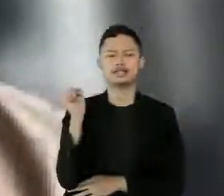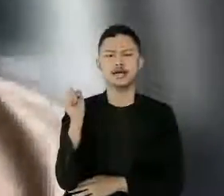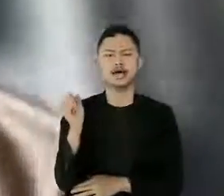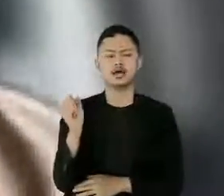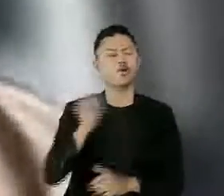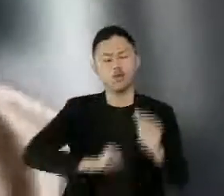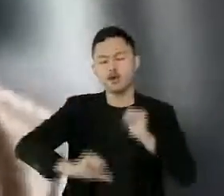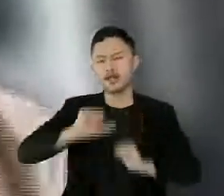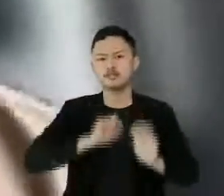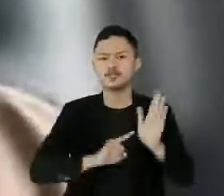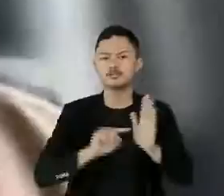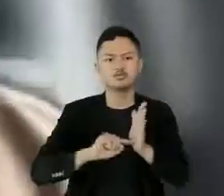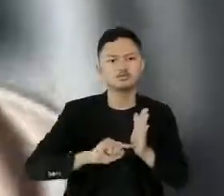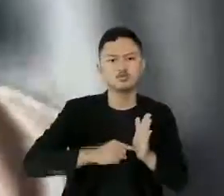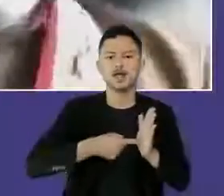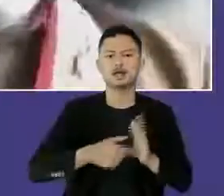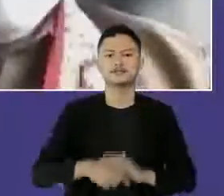Pak Troy.